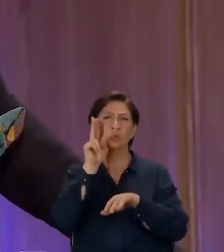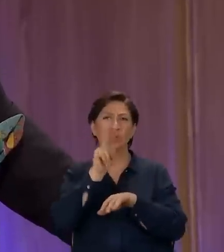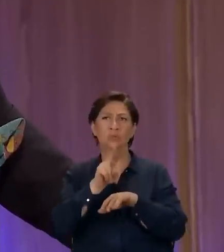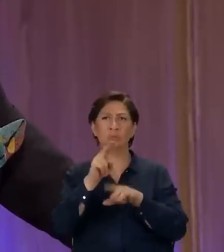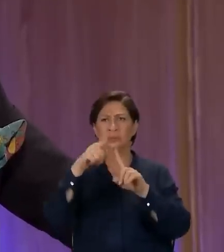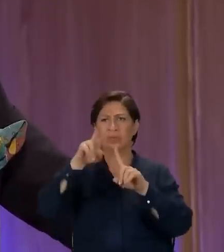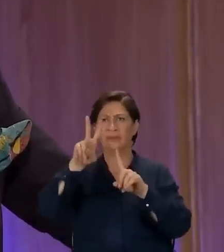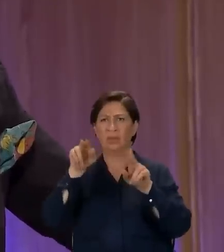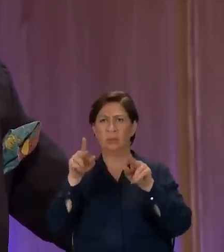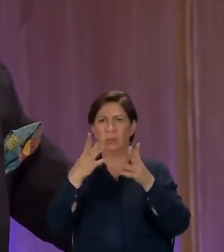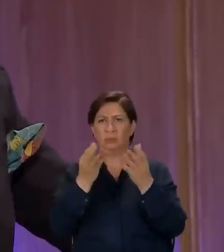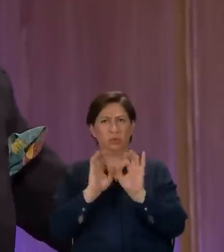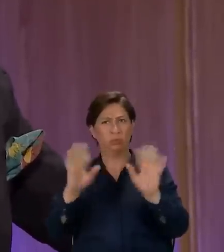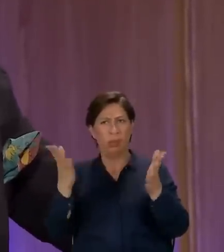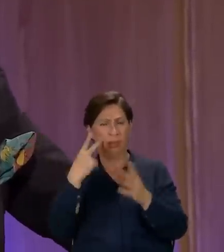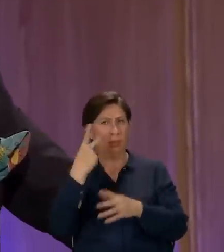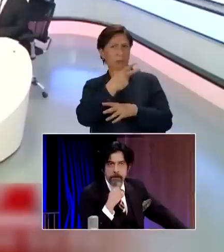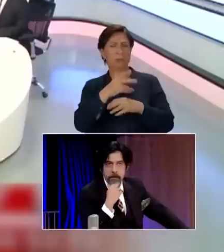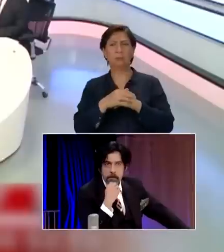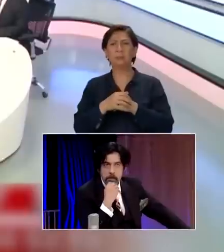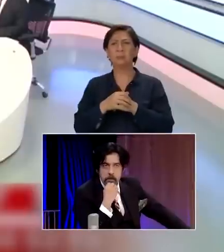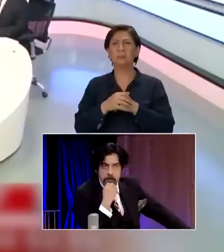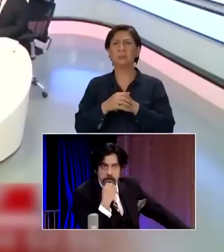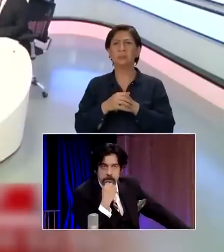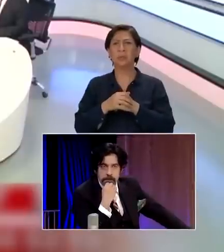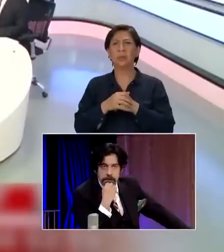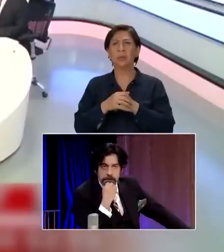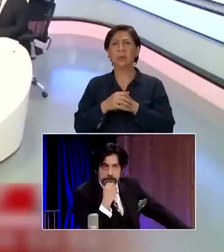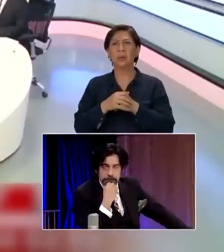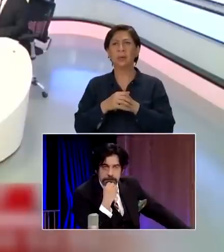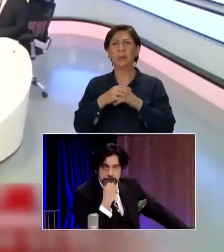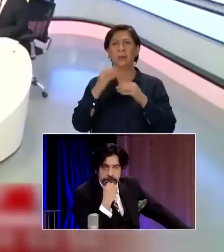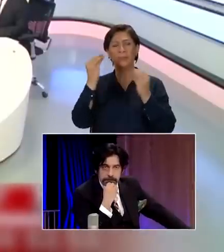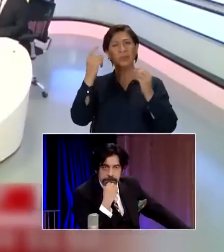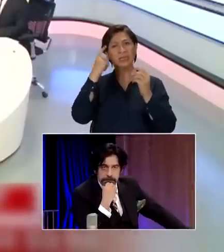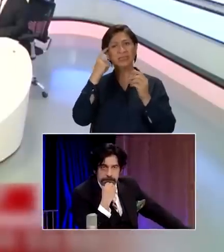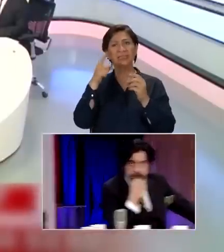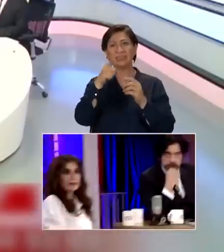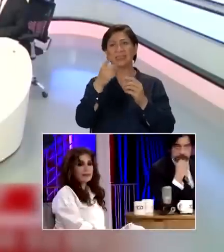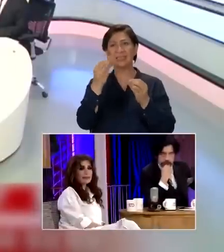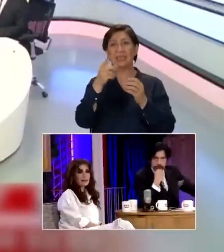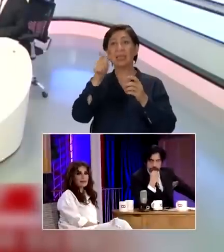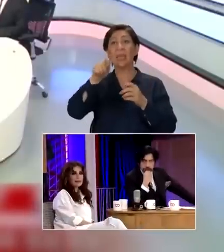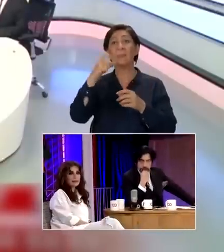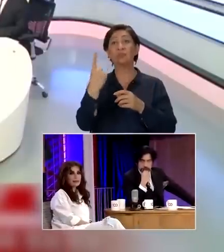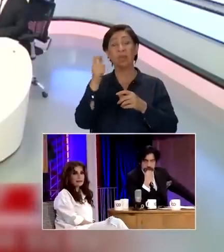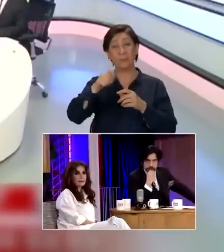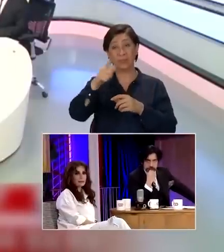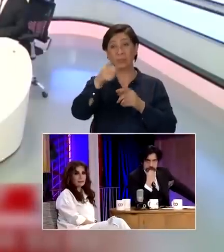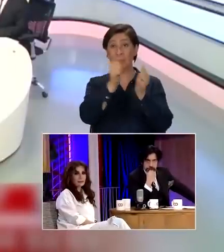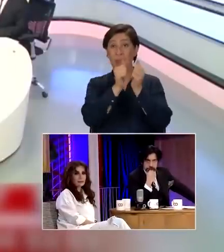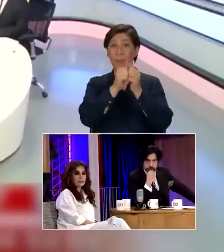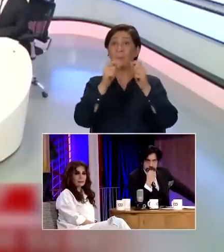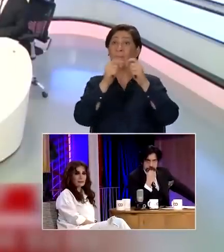gibi aynı televizyon kanalı gibi, mis gibi işte. Buyursunlar, görelim. Sen yapımcılığını yaptın. Çalıştın da Banu Alkan'la. Sen de çalıştın. Evet, ben de